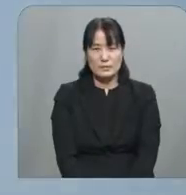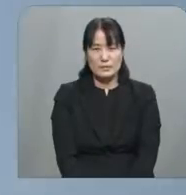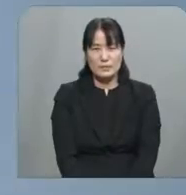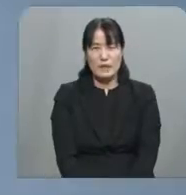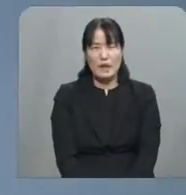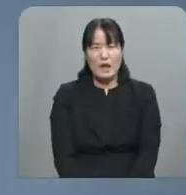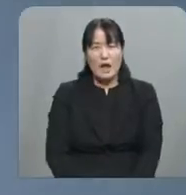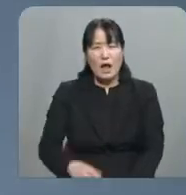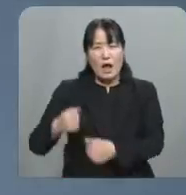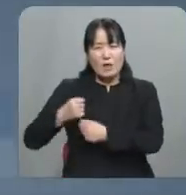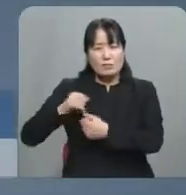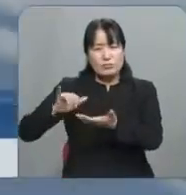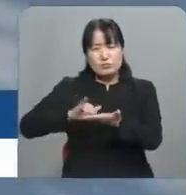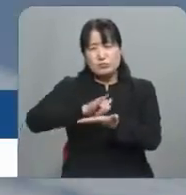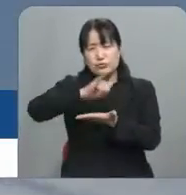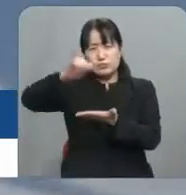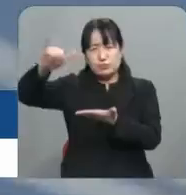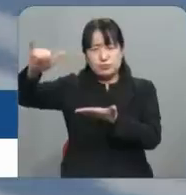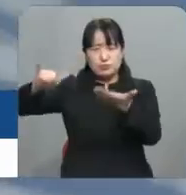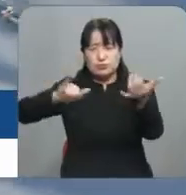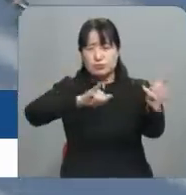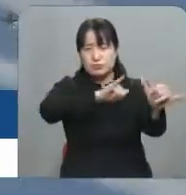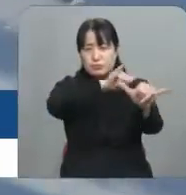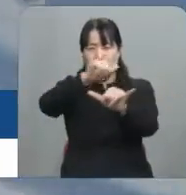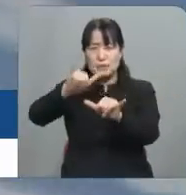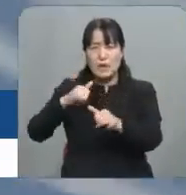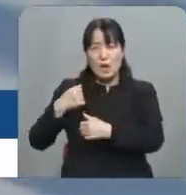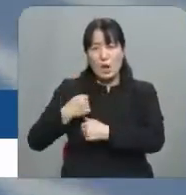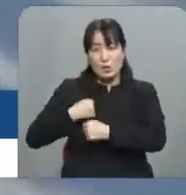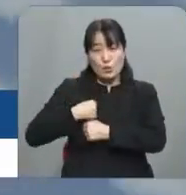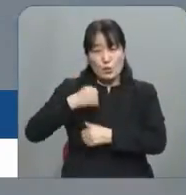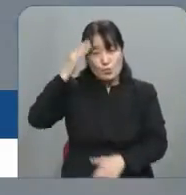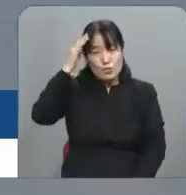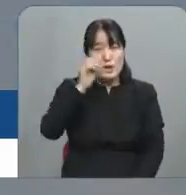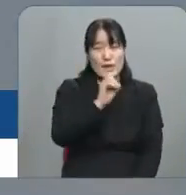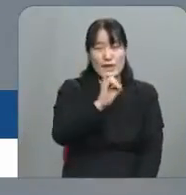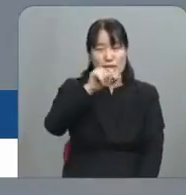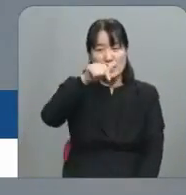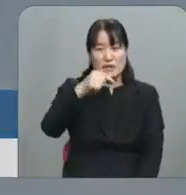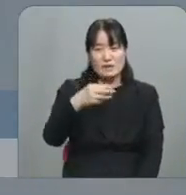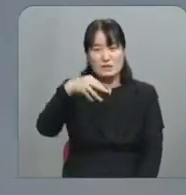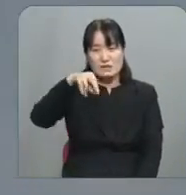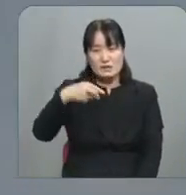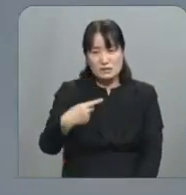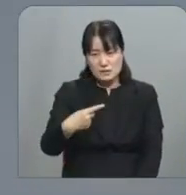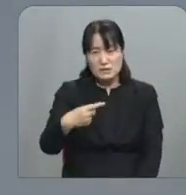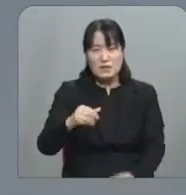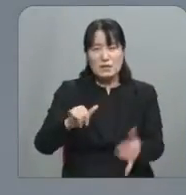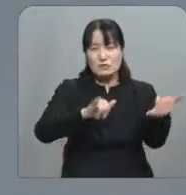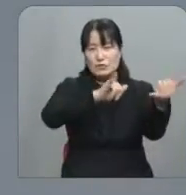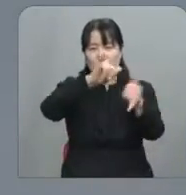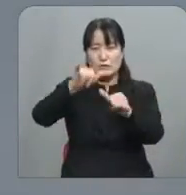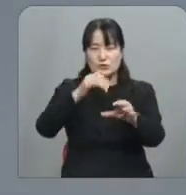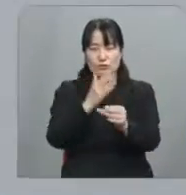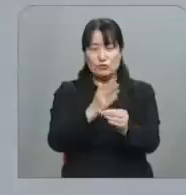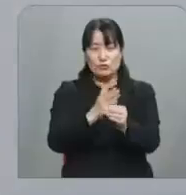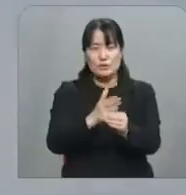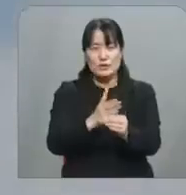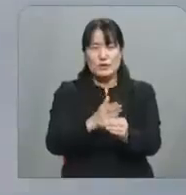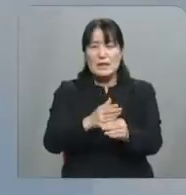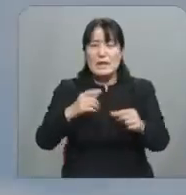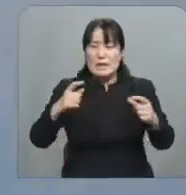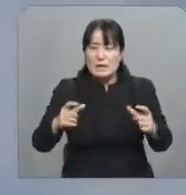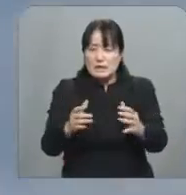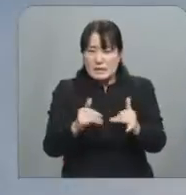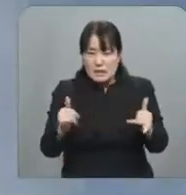군 비행기가 굉음을 내며 하늘을 가릅니다. 공군 고개 비행단 블랙이글스의 편대 비행입니다. 이전엔 비행장